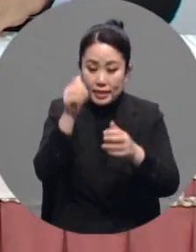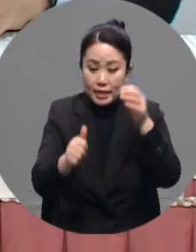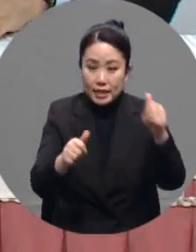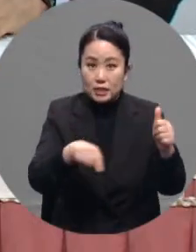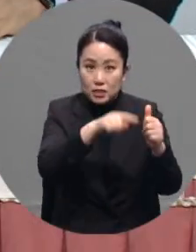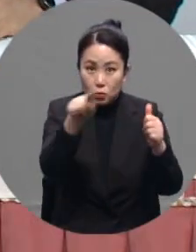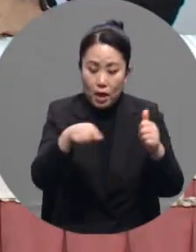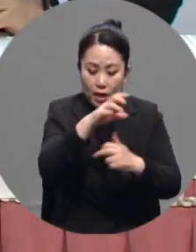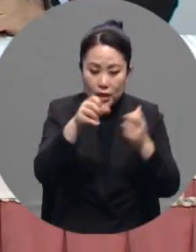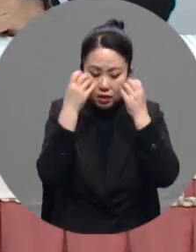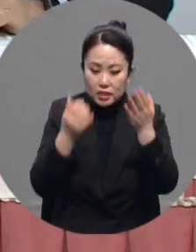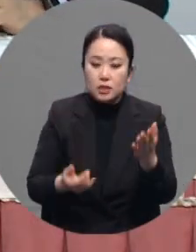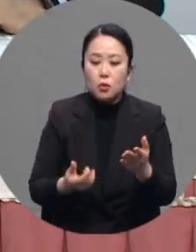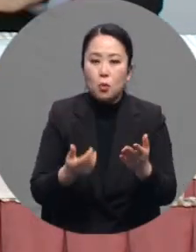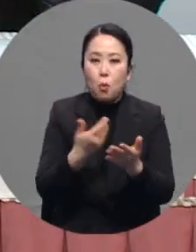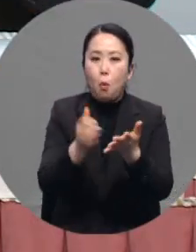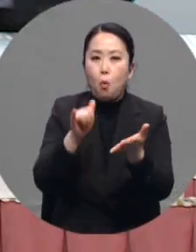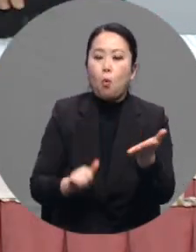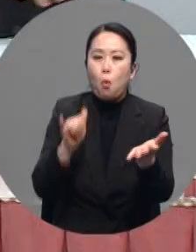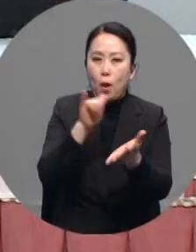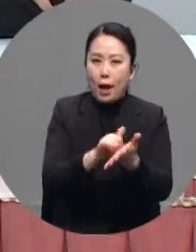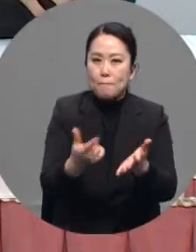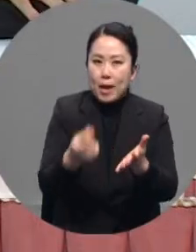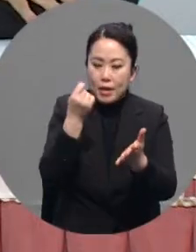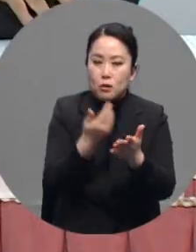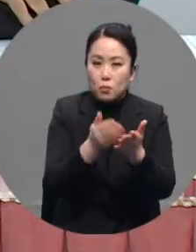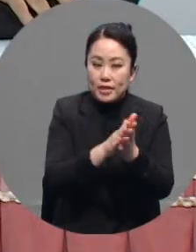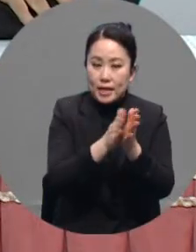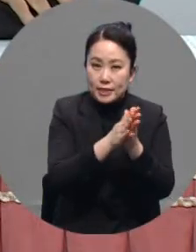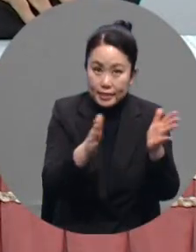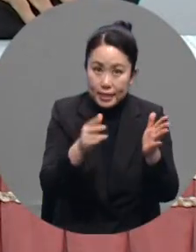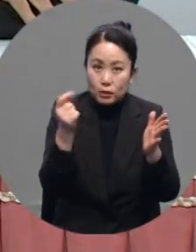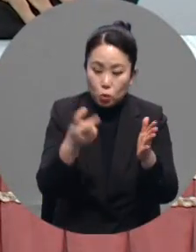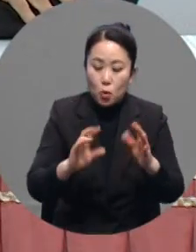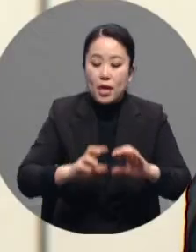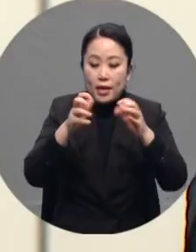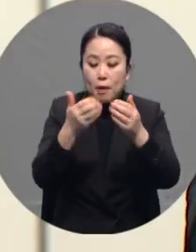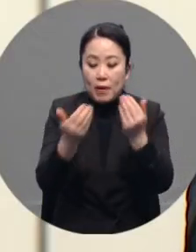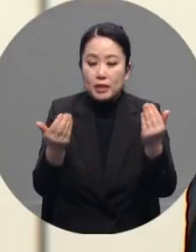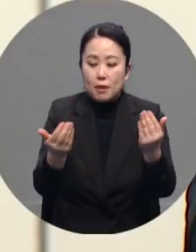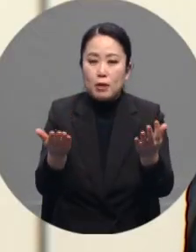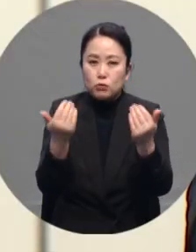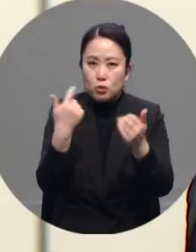가덕신공항 조기 착공, 55보급장 이전 등 부산세계박람회 유치를 위해 필요한